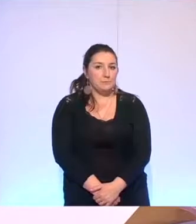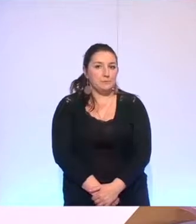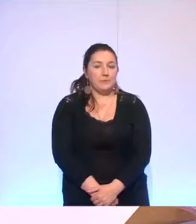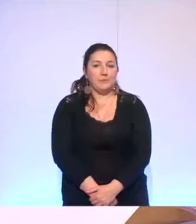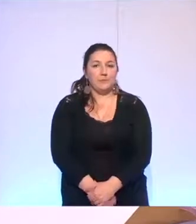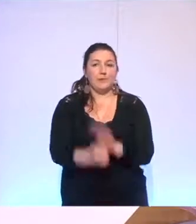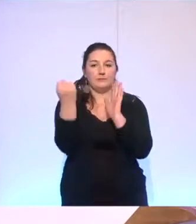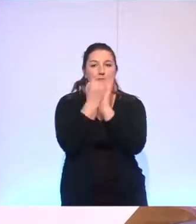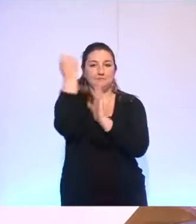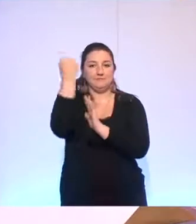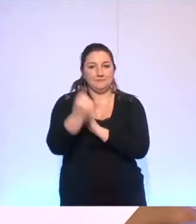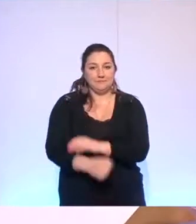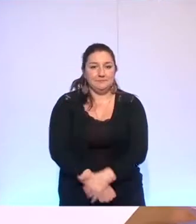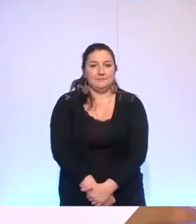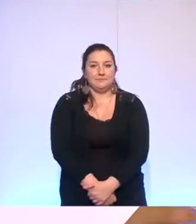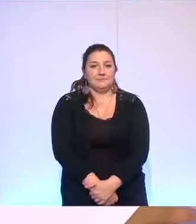Pour.